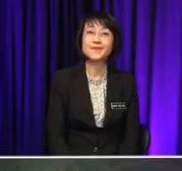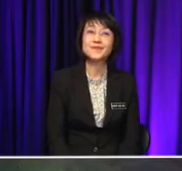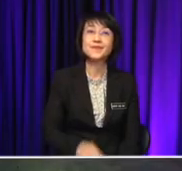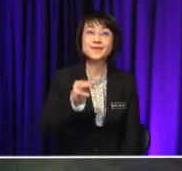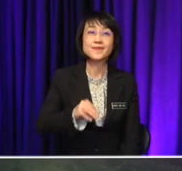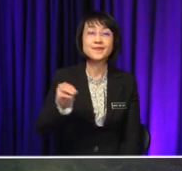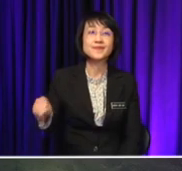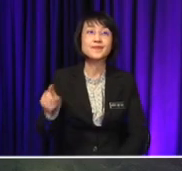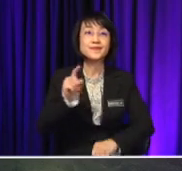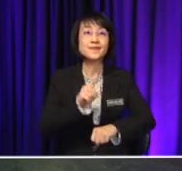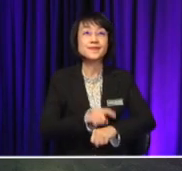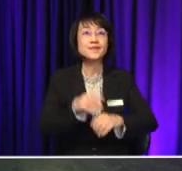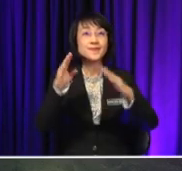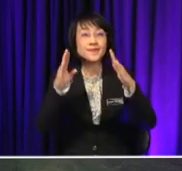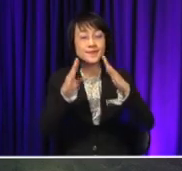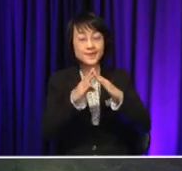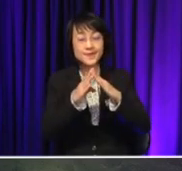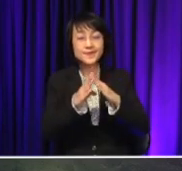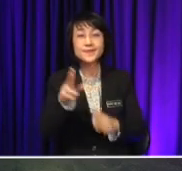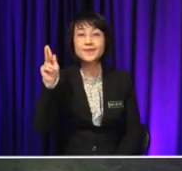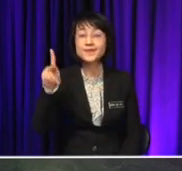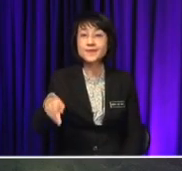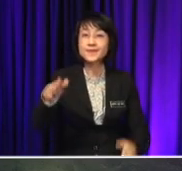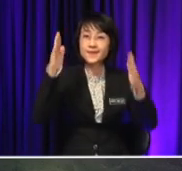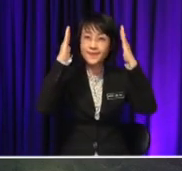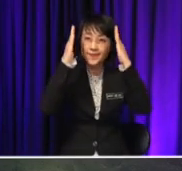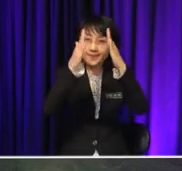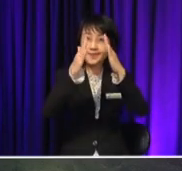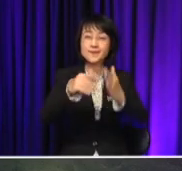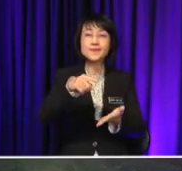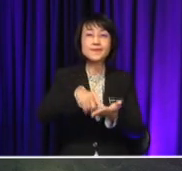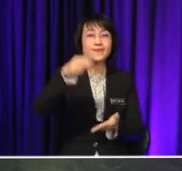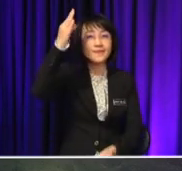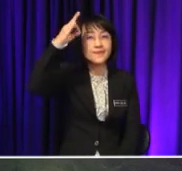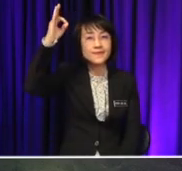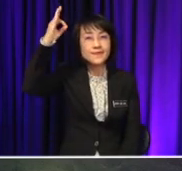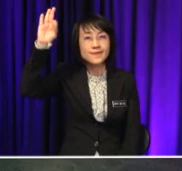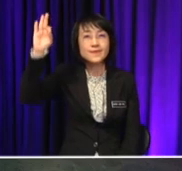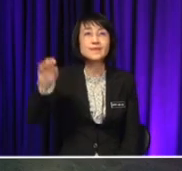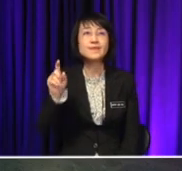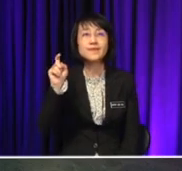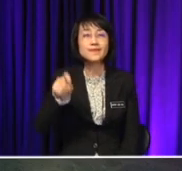di studio pasti juga fokus karena ini fakta yang memang